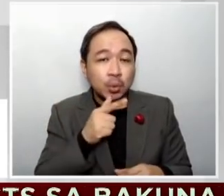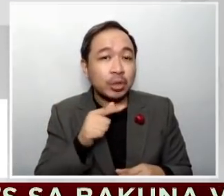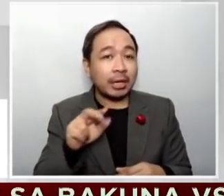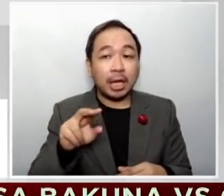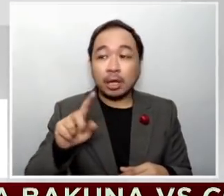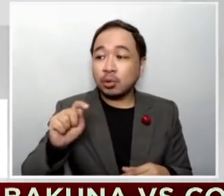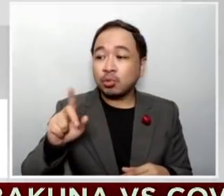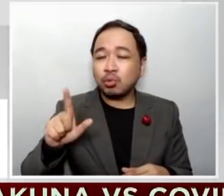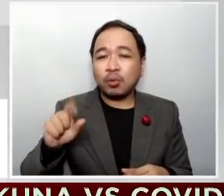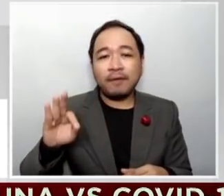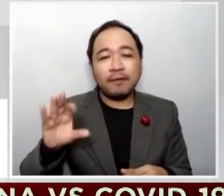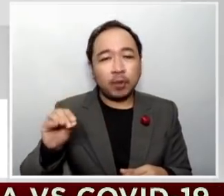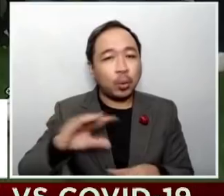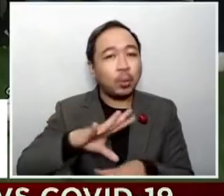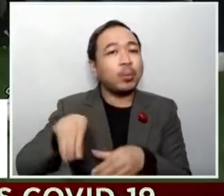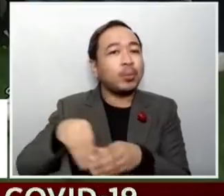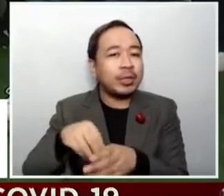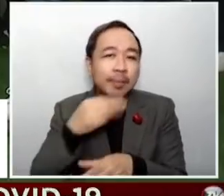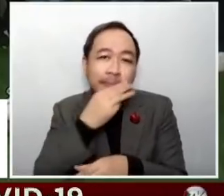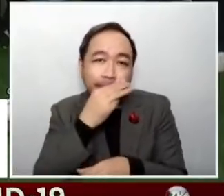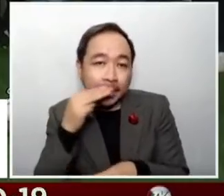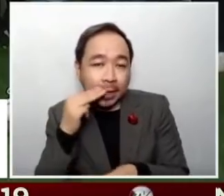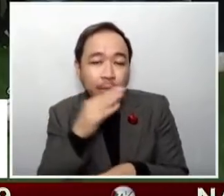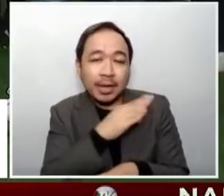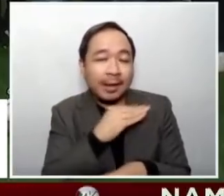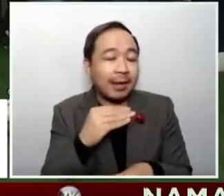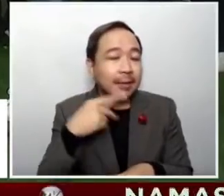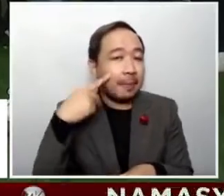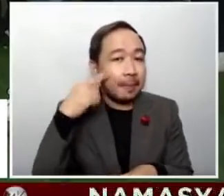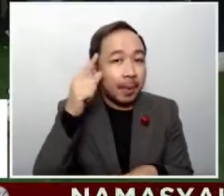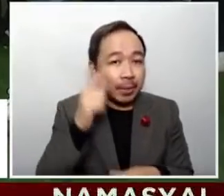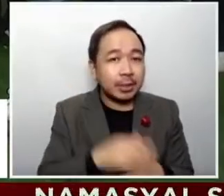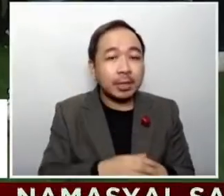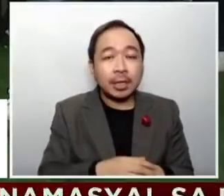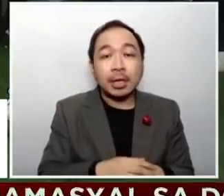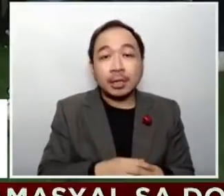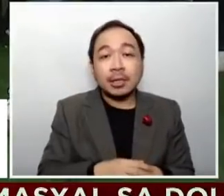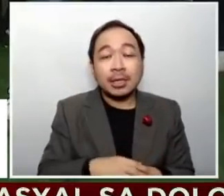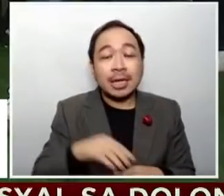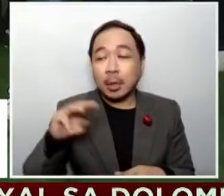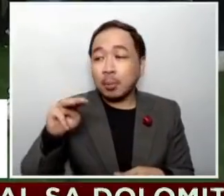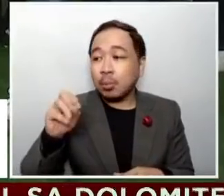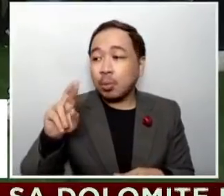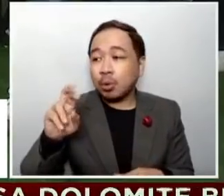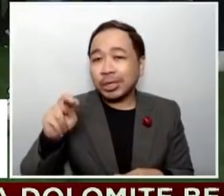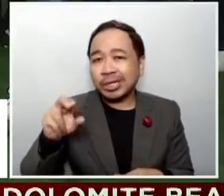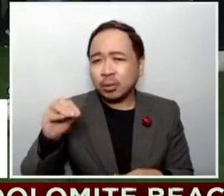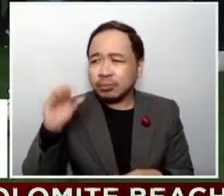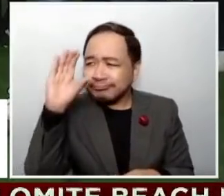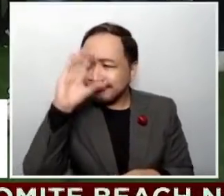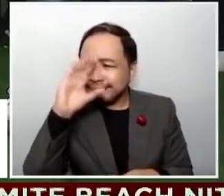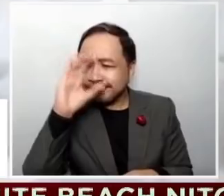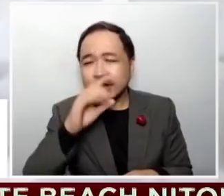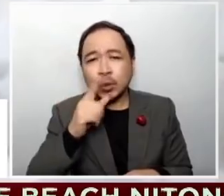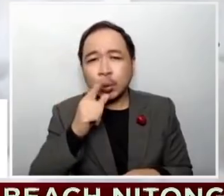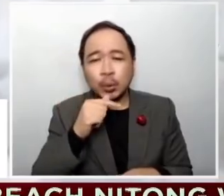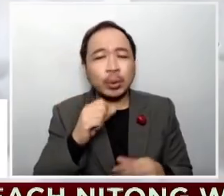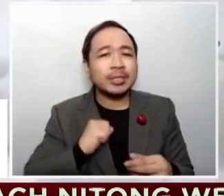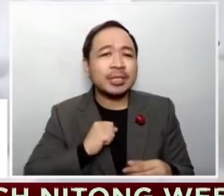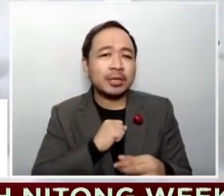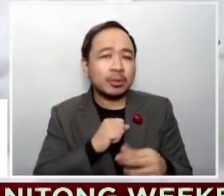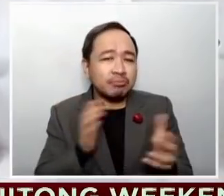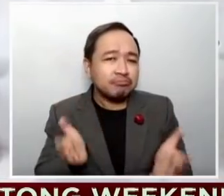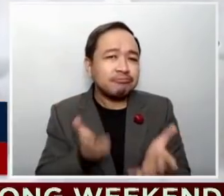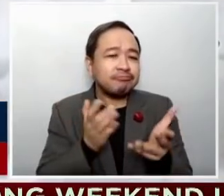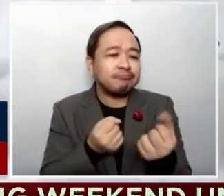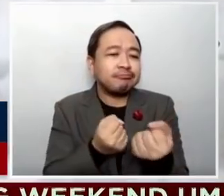naman ni Pacquiao at Lacson. Ang Isko Moreno-Doc Willyong tandem naghahanap pa rin ng mga i-endorsong senador.